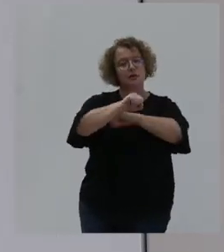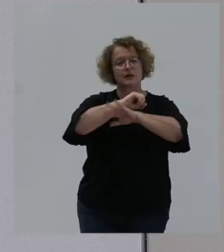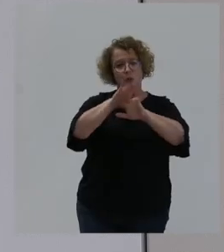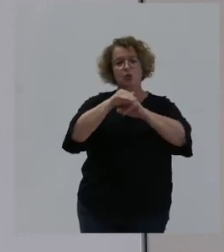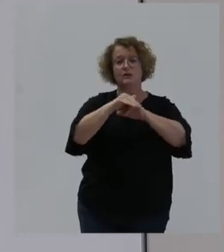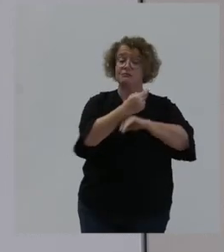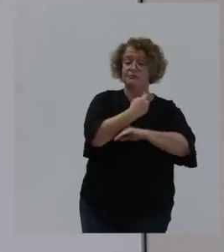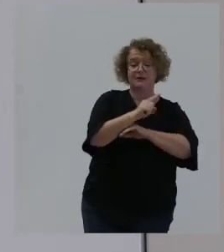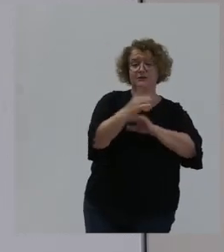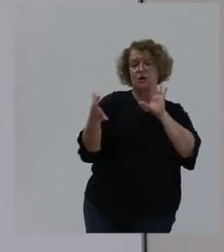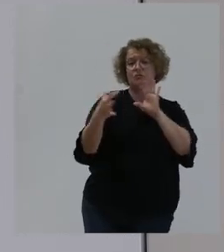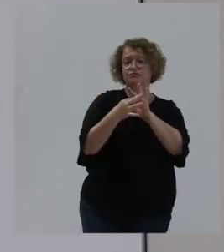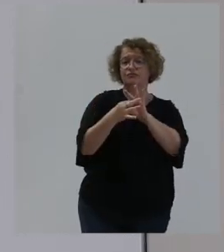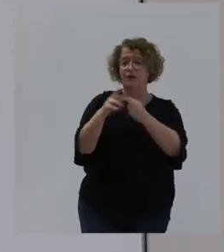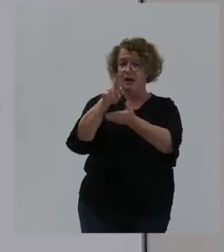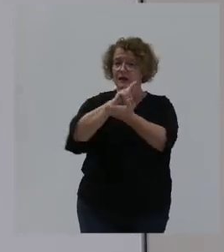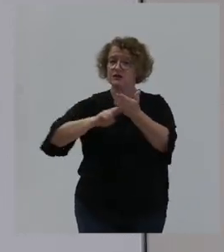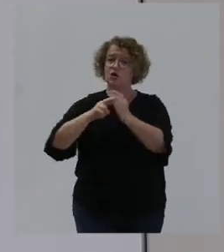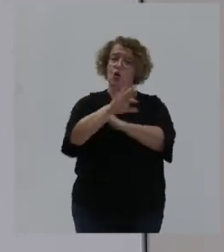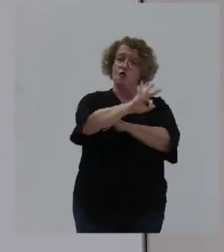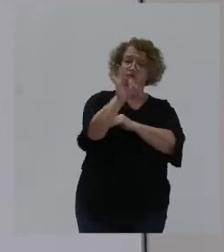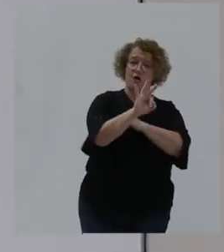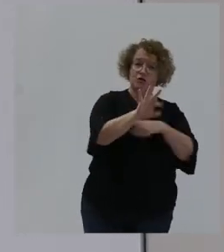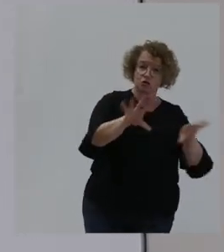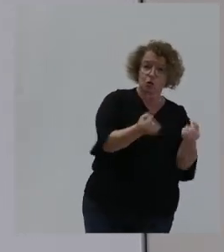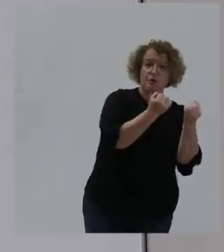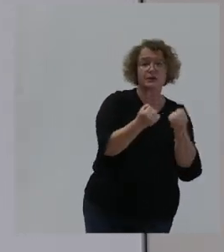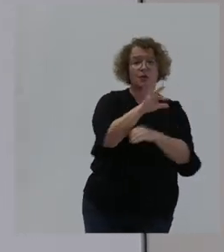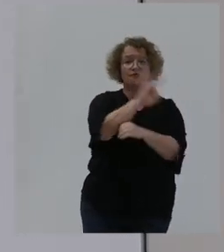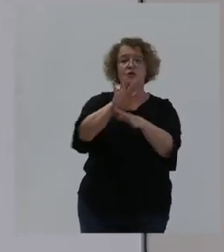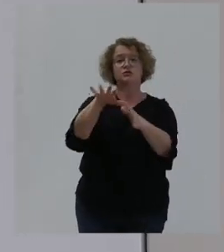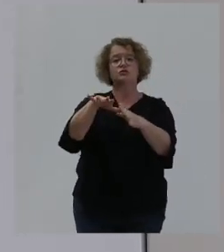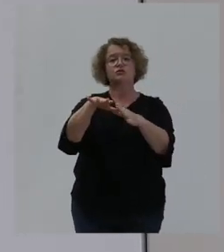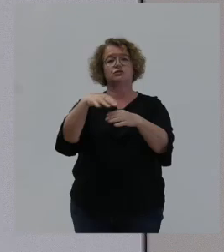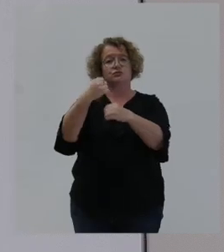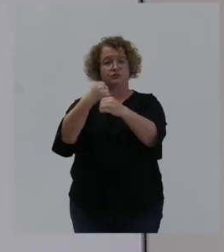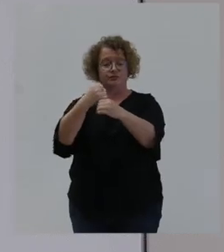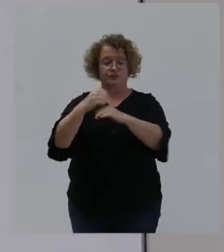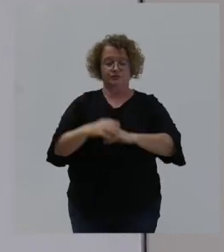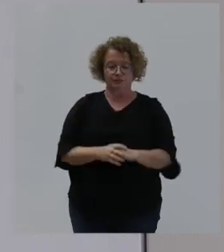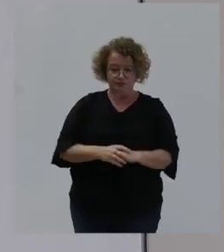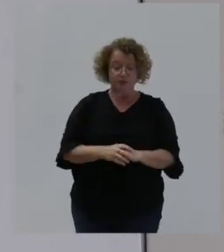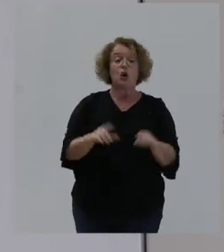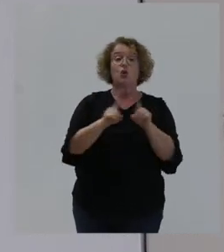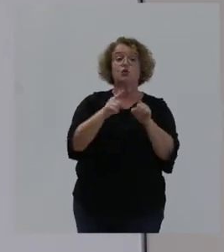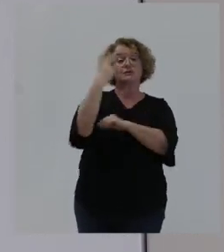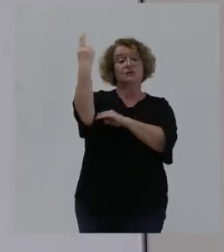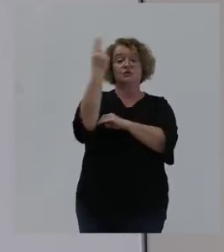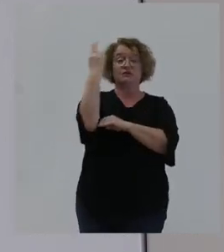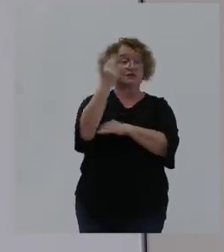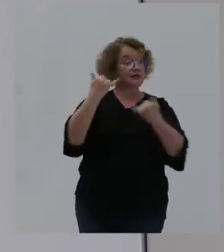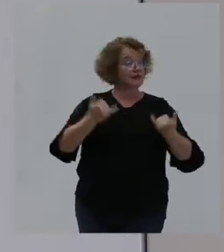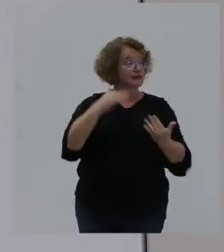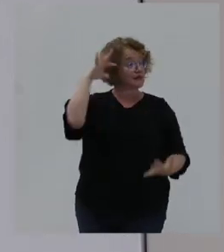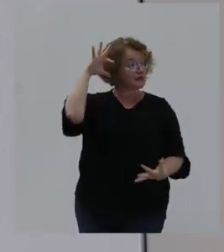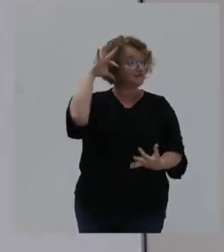la région, ses services, France Compétences et France Emploi. Et de manière corollaire, il nous faut assumer notre rôle d'université ancrée sur son